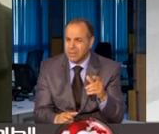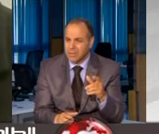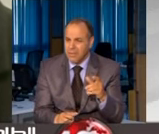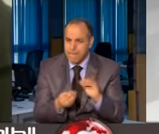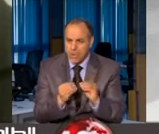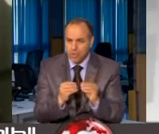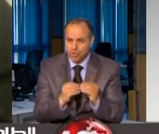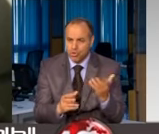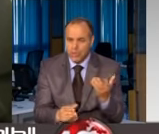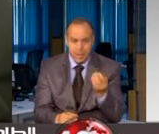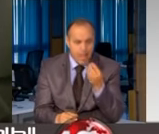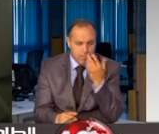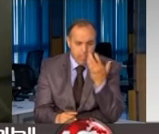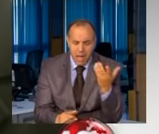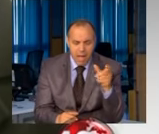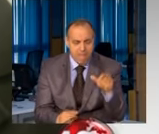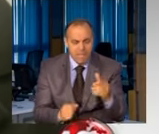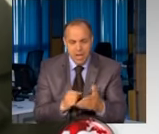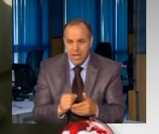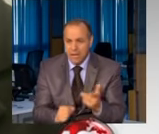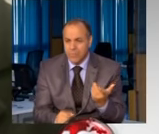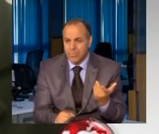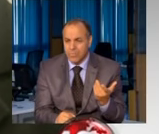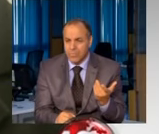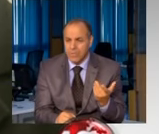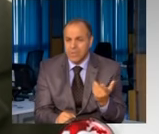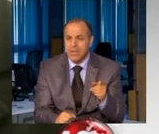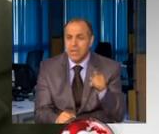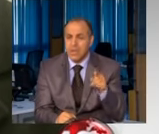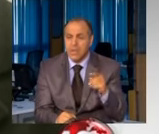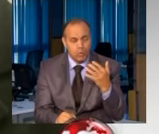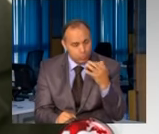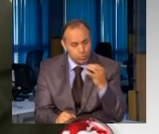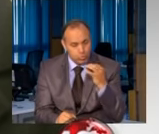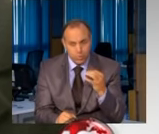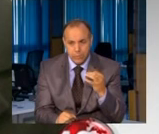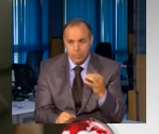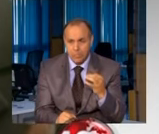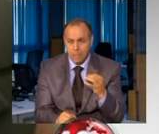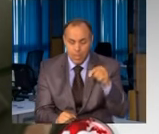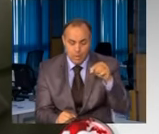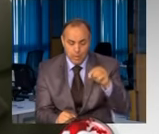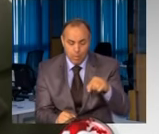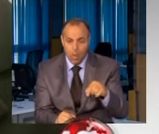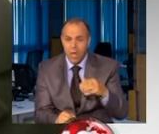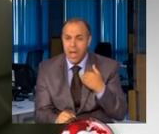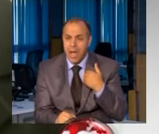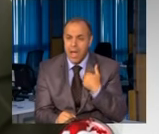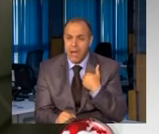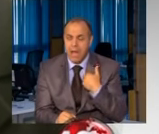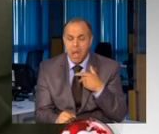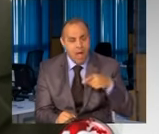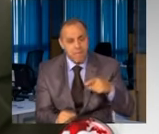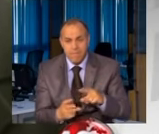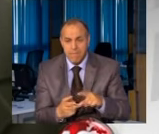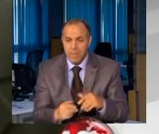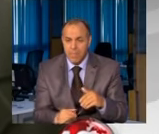المشات العلفية على الفلاحة ولكن هذا ديما جد ضعيف شوي. الآن احنا نخشى